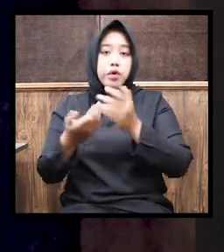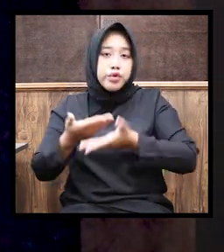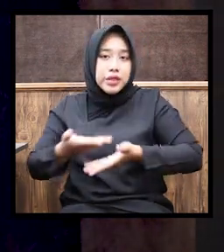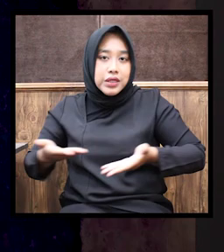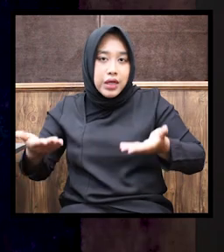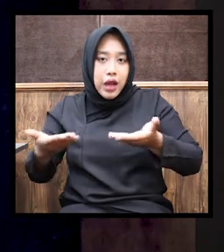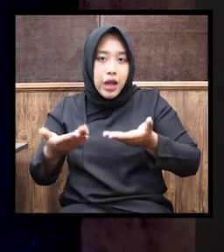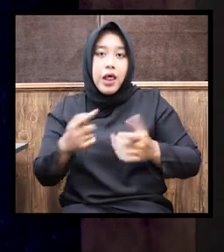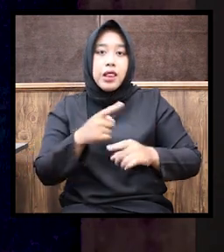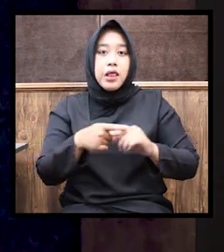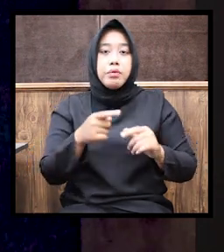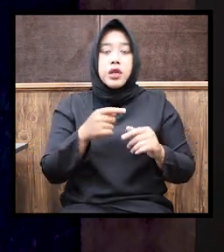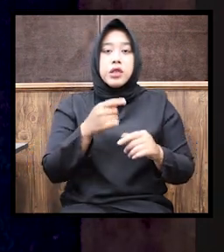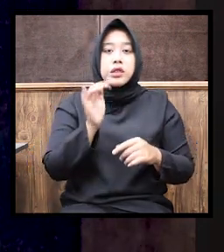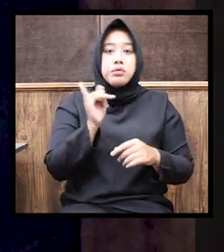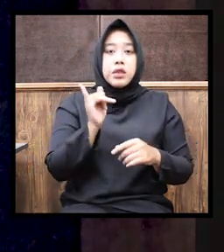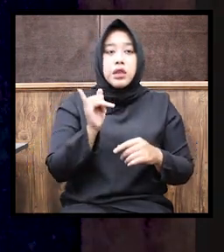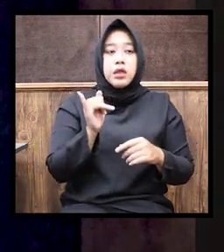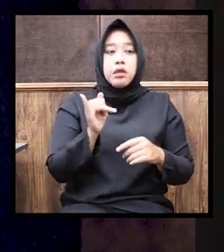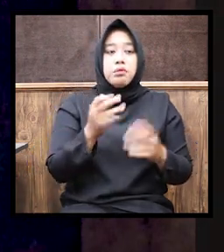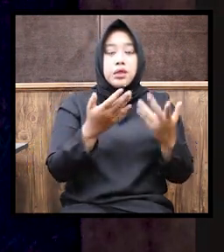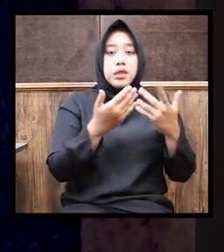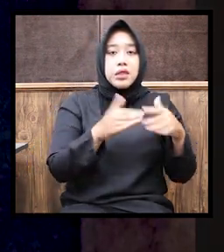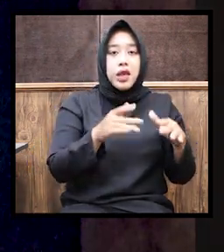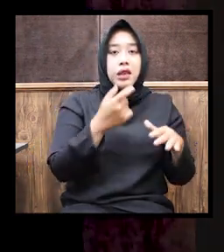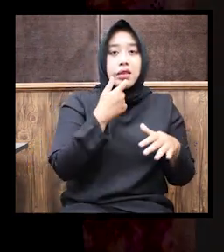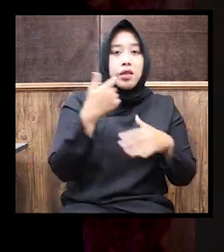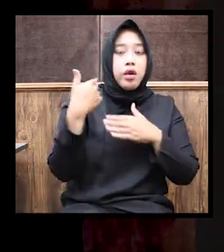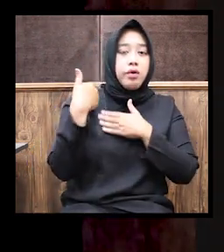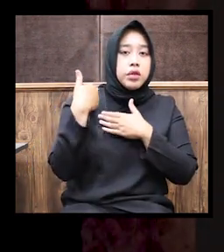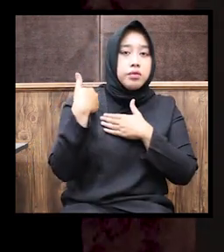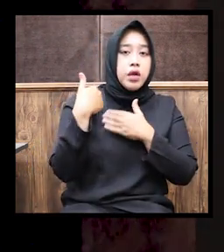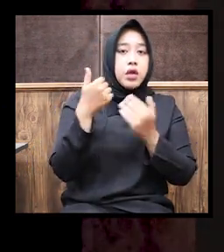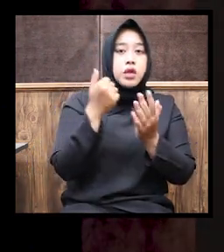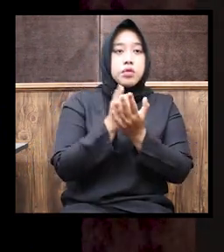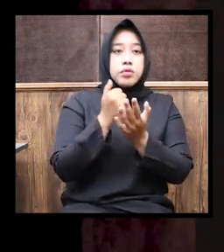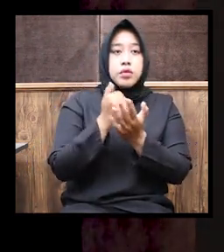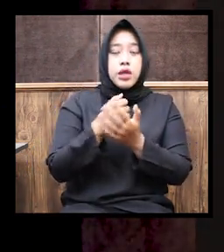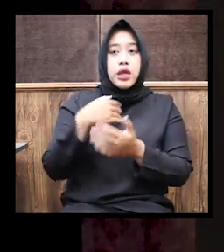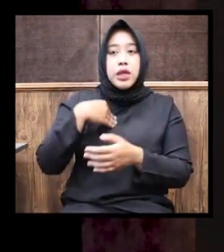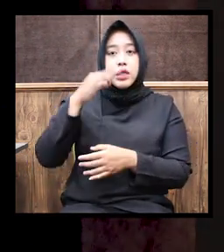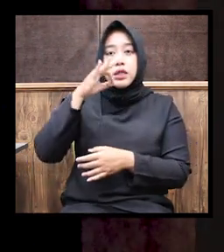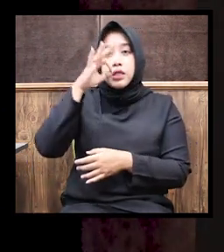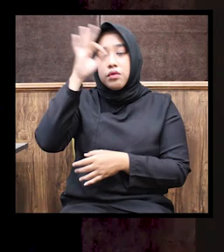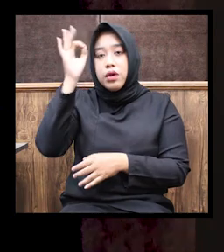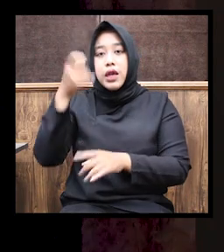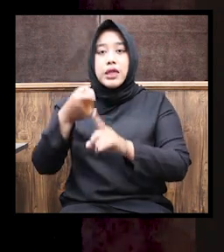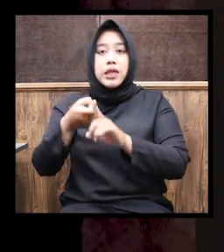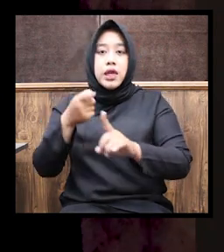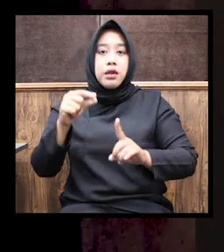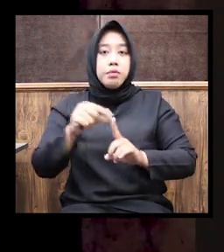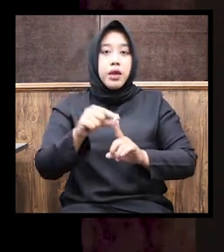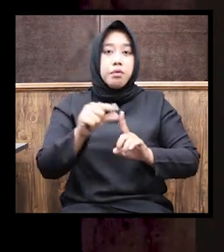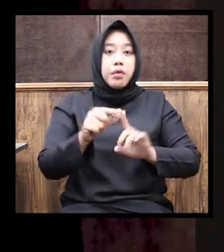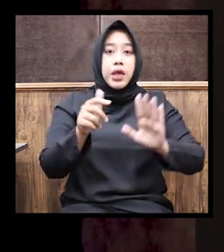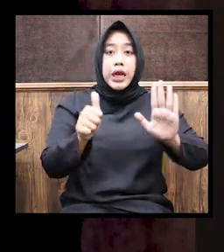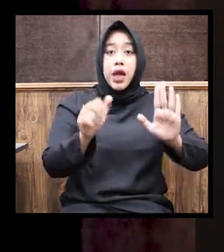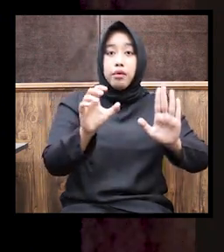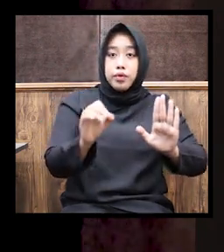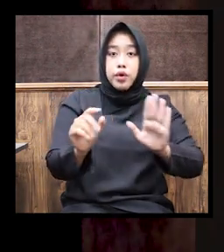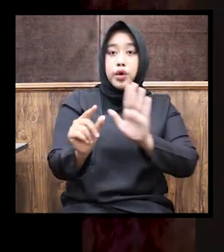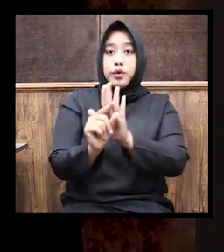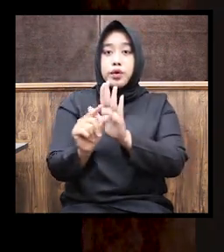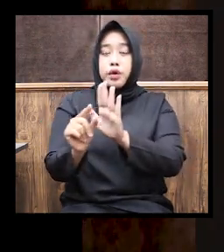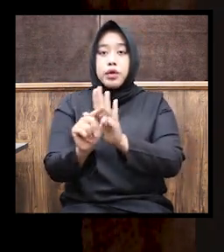ini hanya menggugurkan kewajiban nah padahal kan ee rohnya dari PP 60 dan yang lainnya itu undang-undang